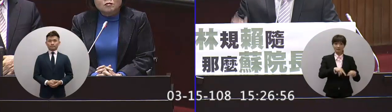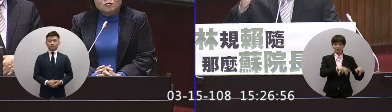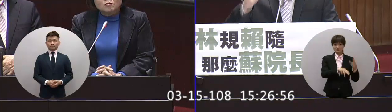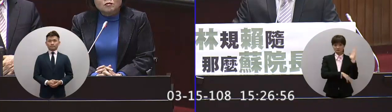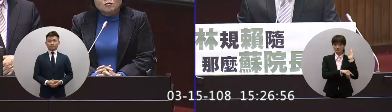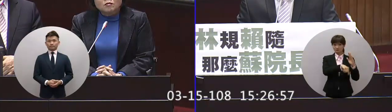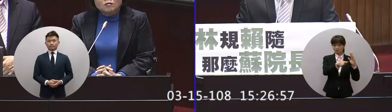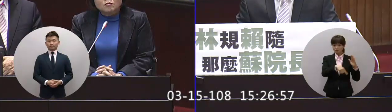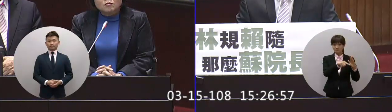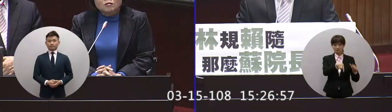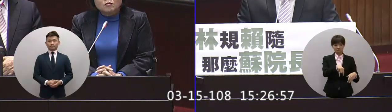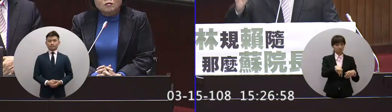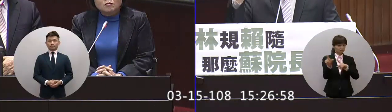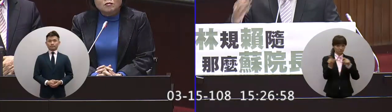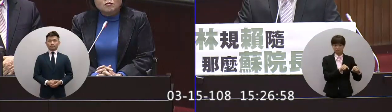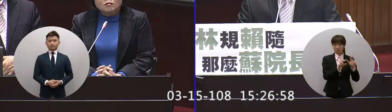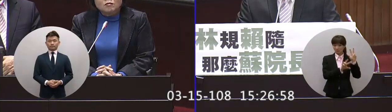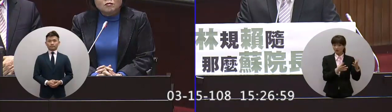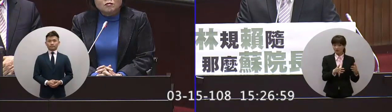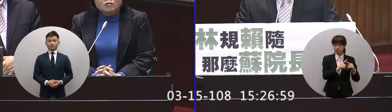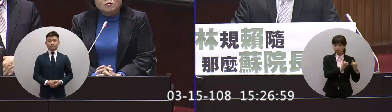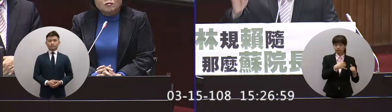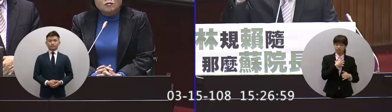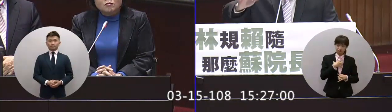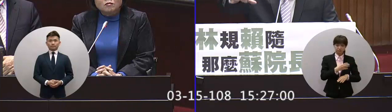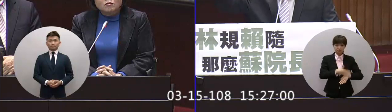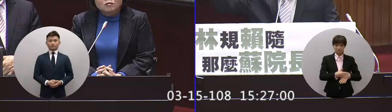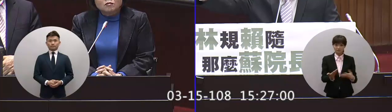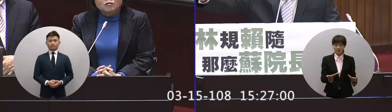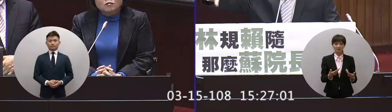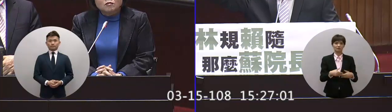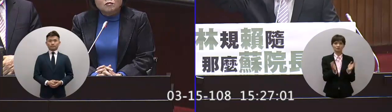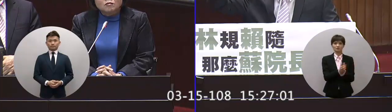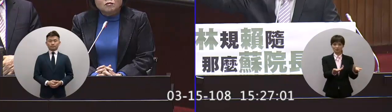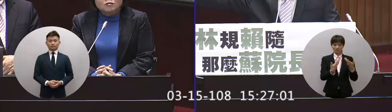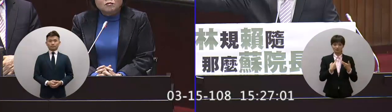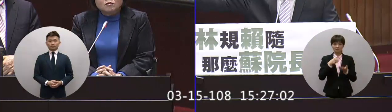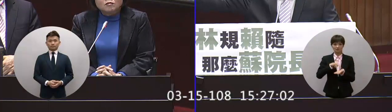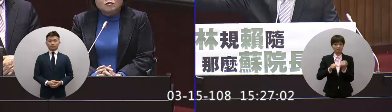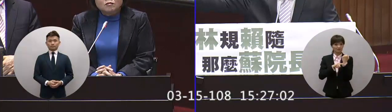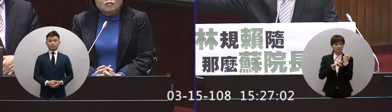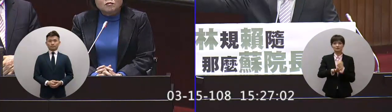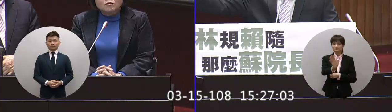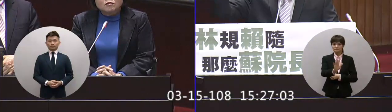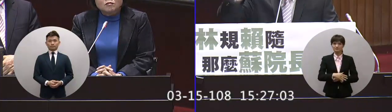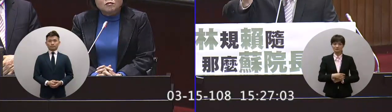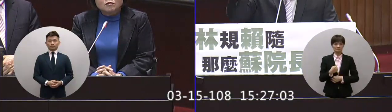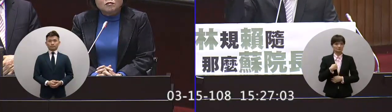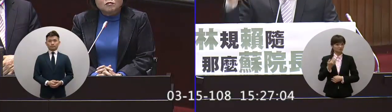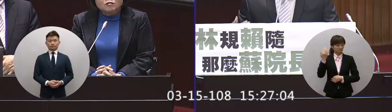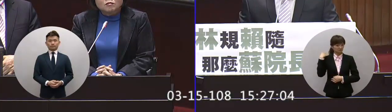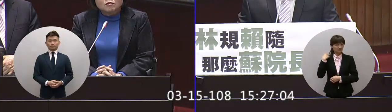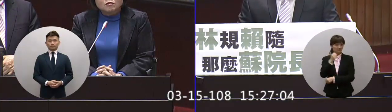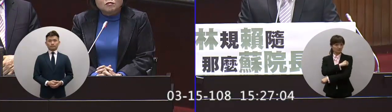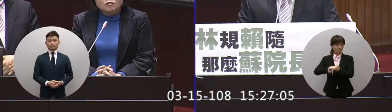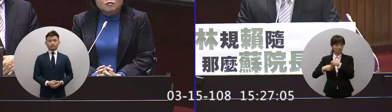民众不满意跟怨恨吗？不能够只有丢给立法院。我说的是之前的劳动部跟之前的行政院。但是现